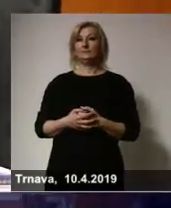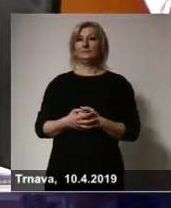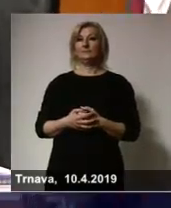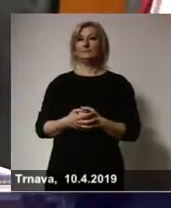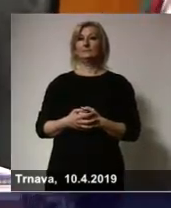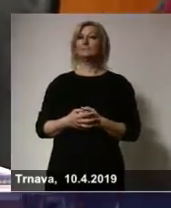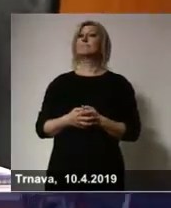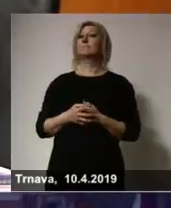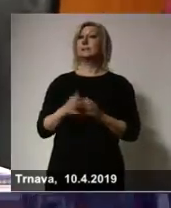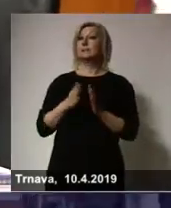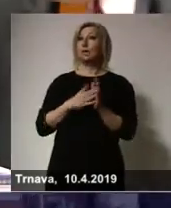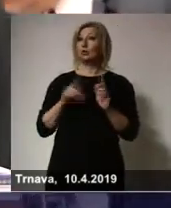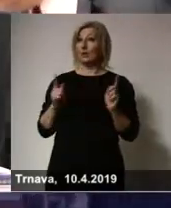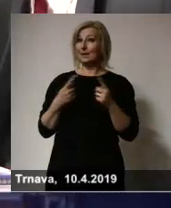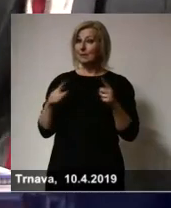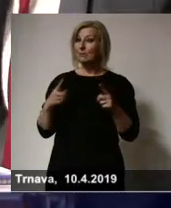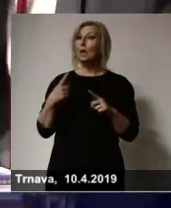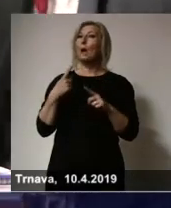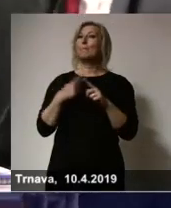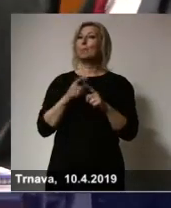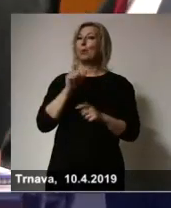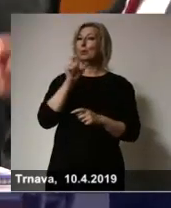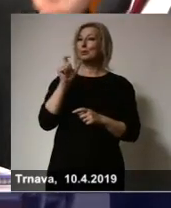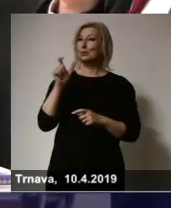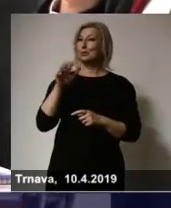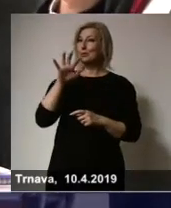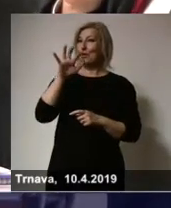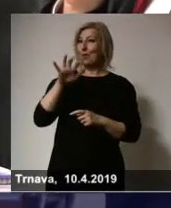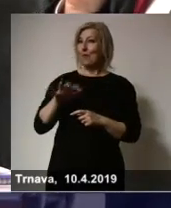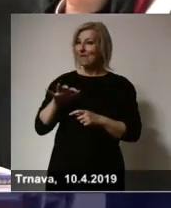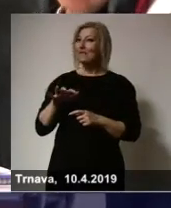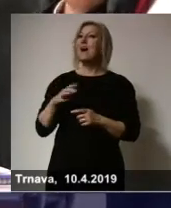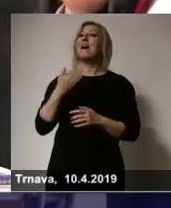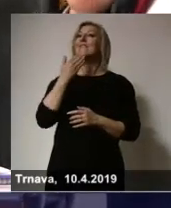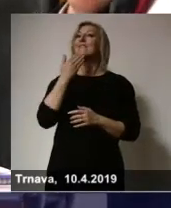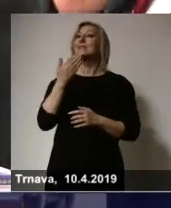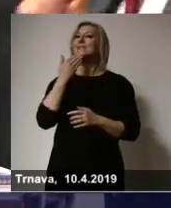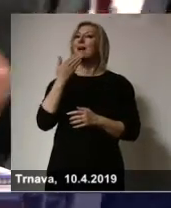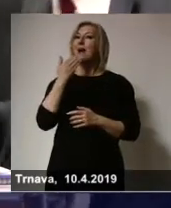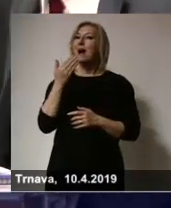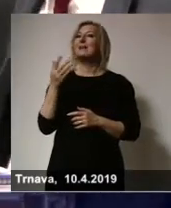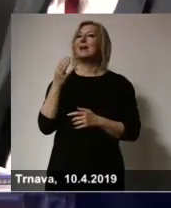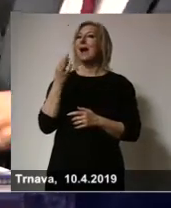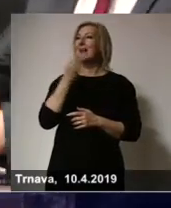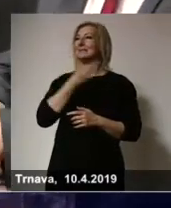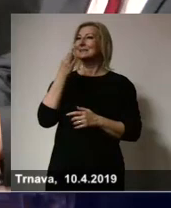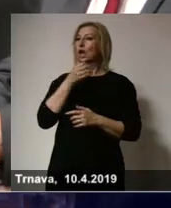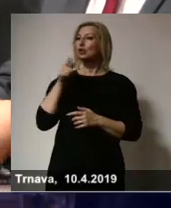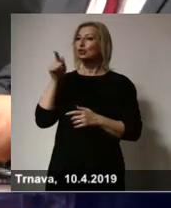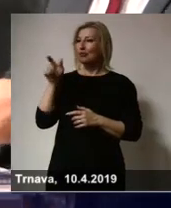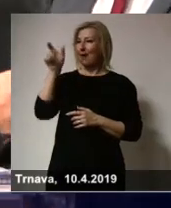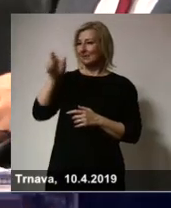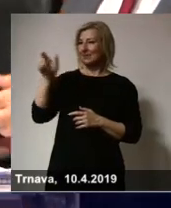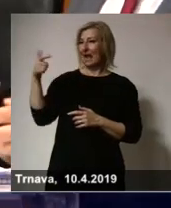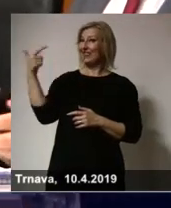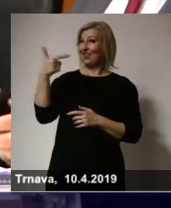Nielen notami, ale aj textom, ktorý máme dochovaný vďaka našim hrdým Seničanom, teda William Pavliny Todorodák